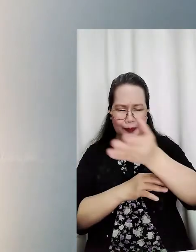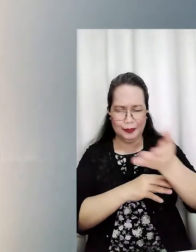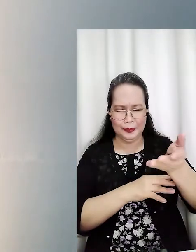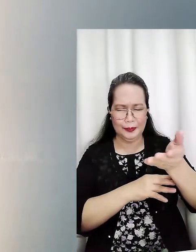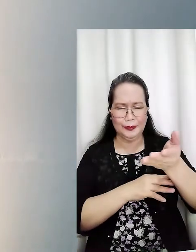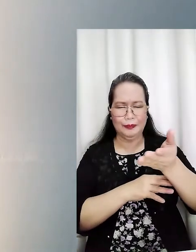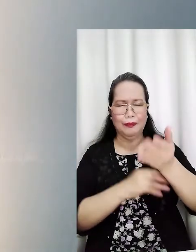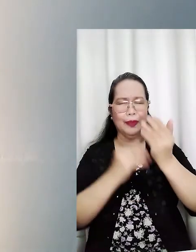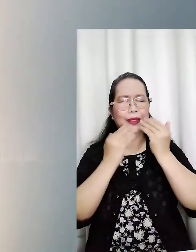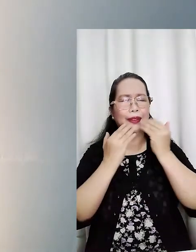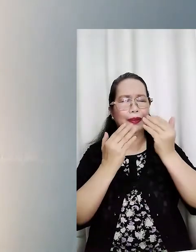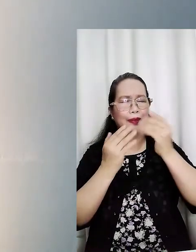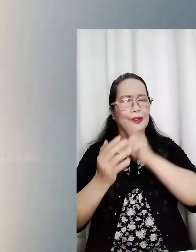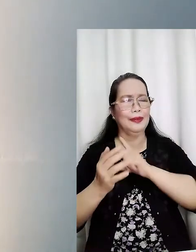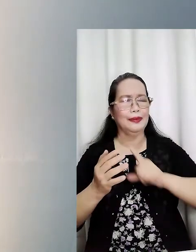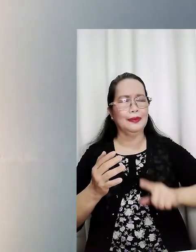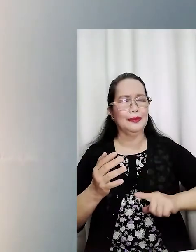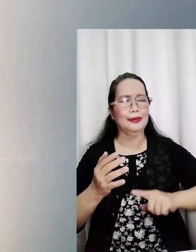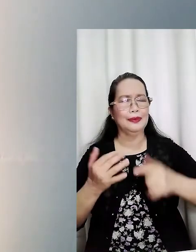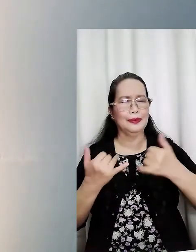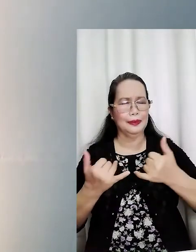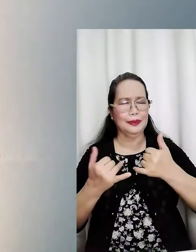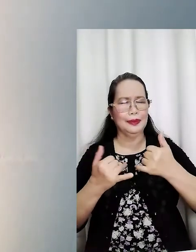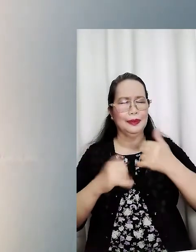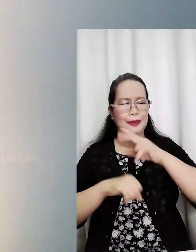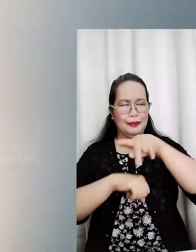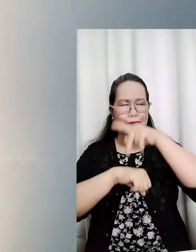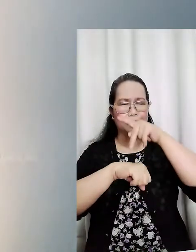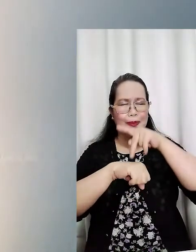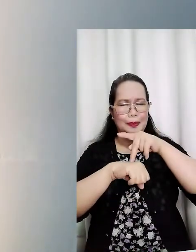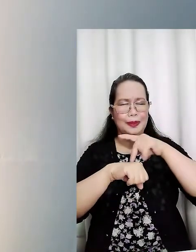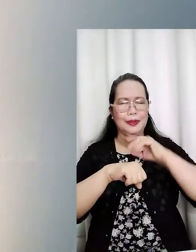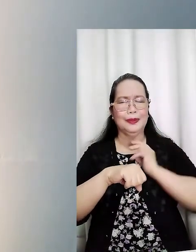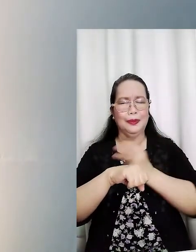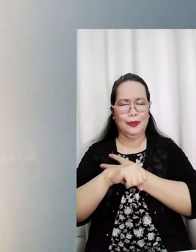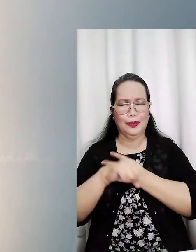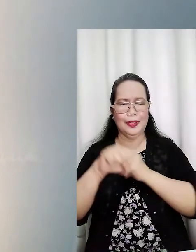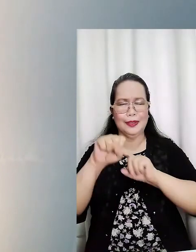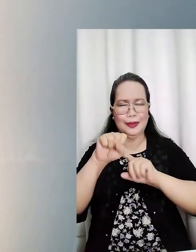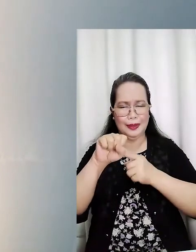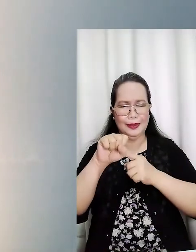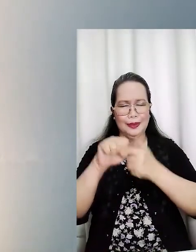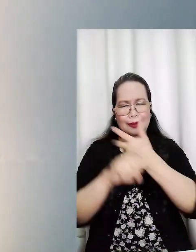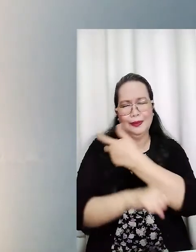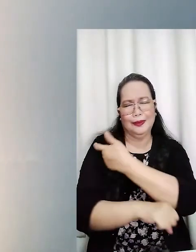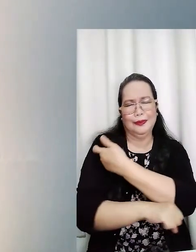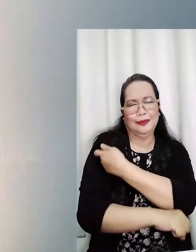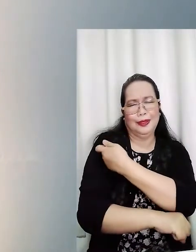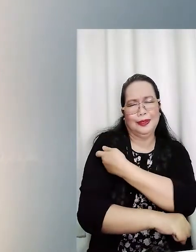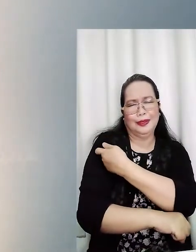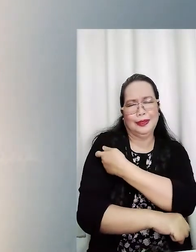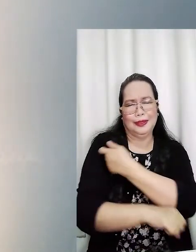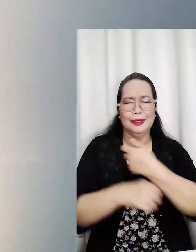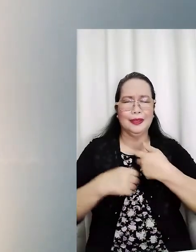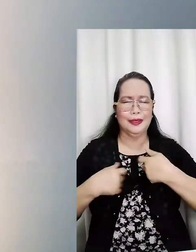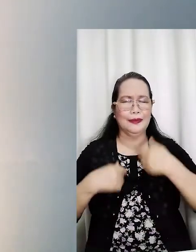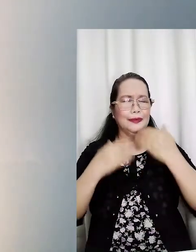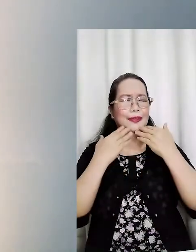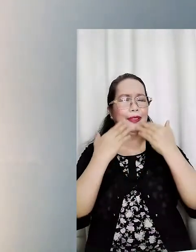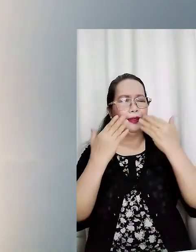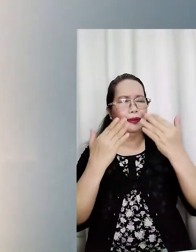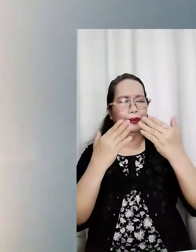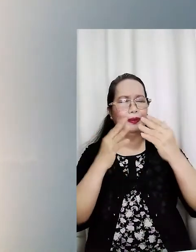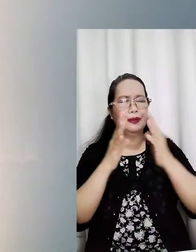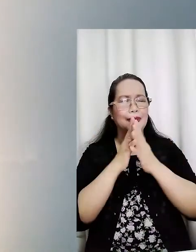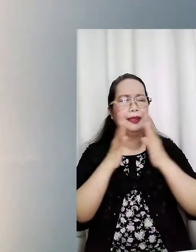po. Salamat, Panginoon, na sa aming pong bansa ay nagsisimula na po ang vaccination program. At